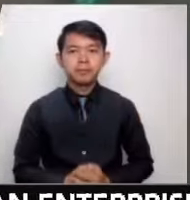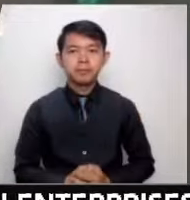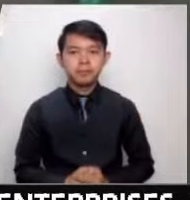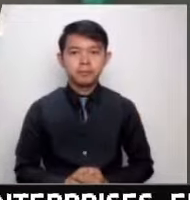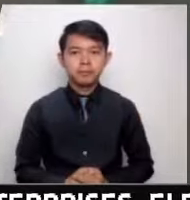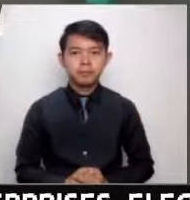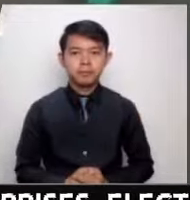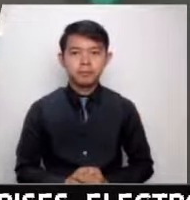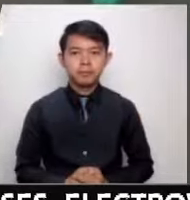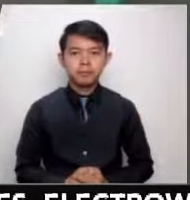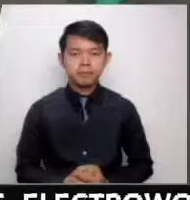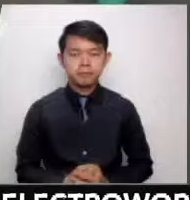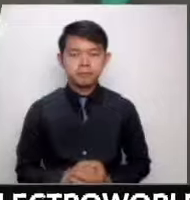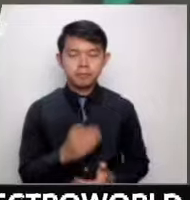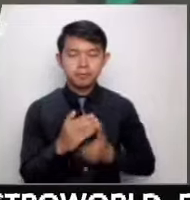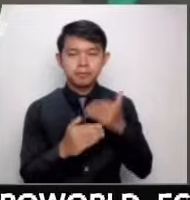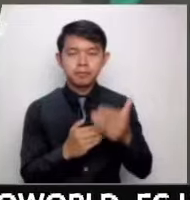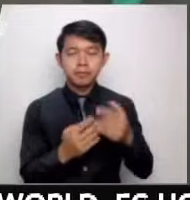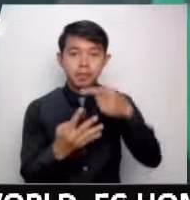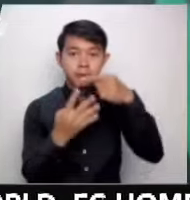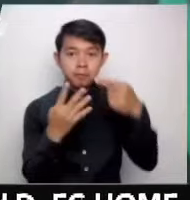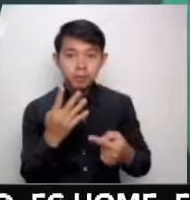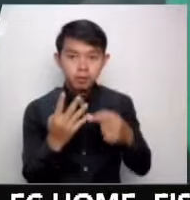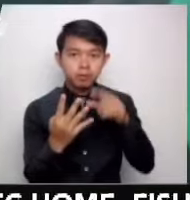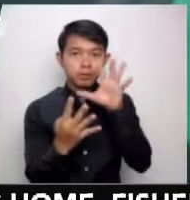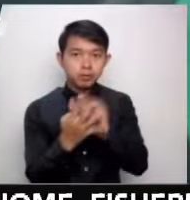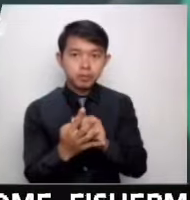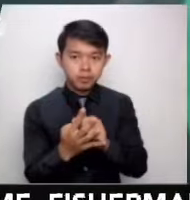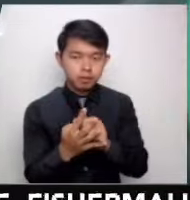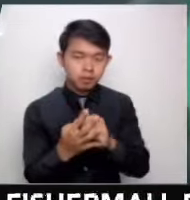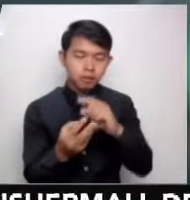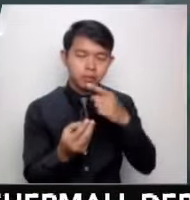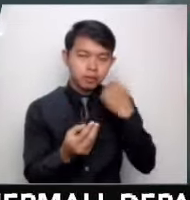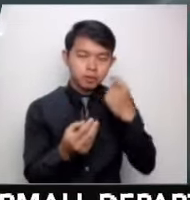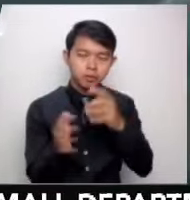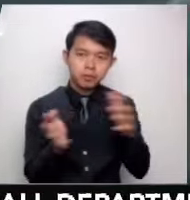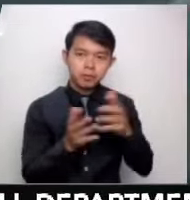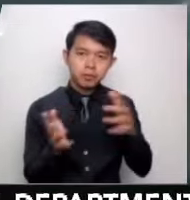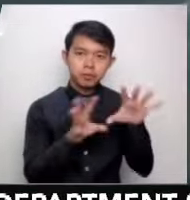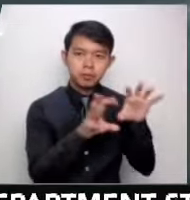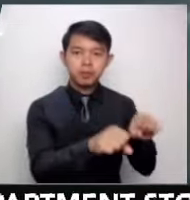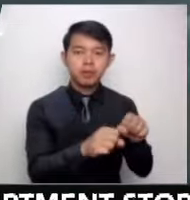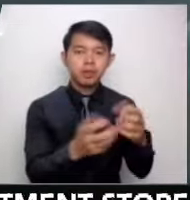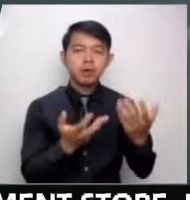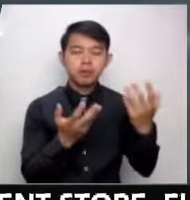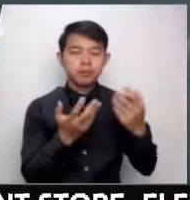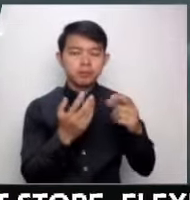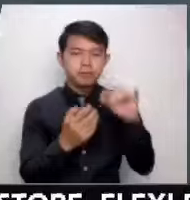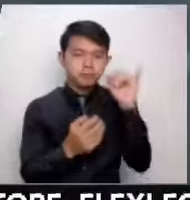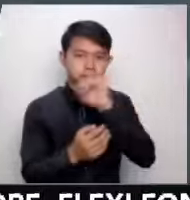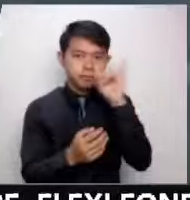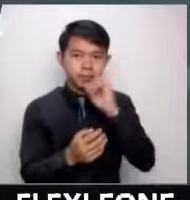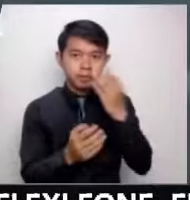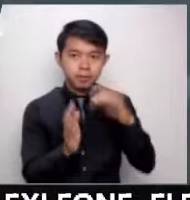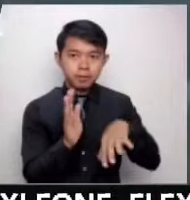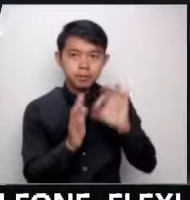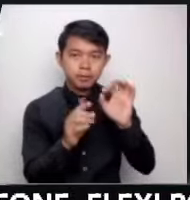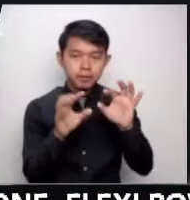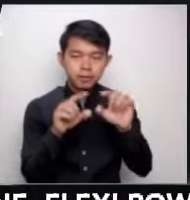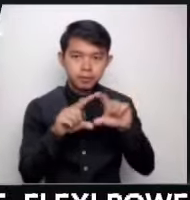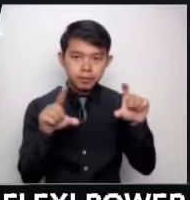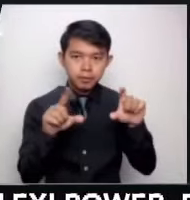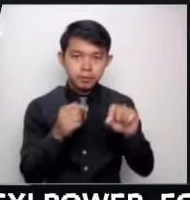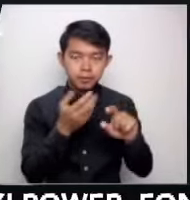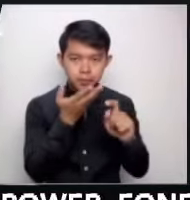4 ang arestado sa drug buyback operation sa Iloilo City. Ayon sa polisya, 11 sachet ng suspected shabu na nagkakahalaga